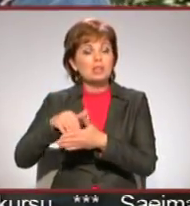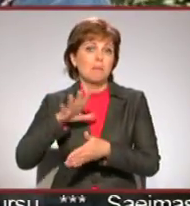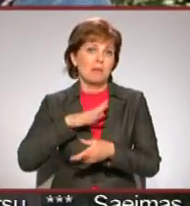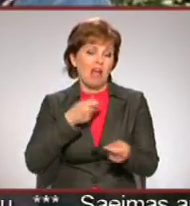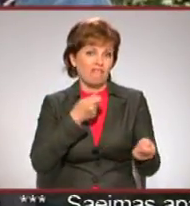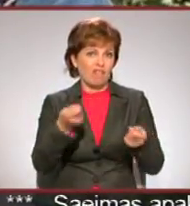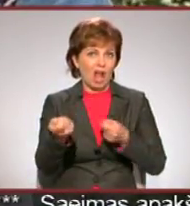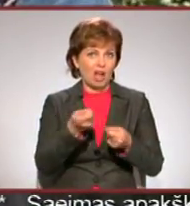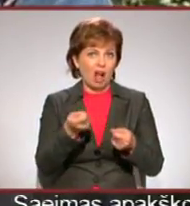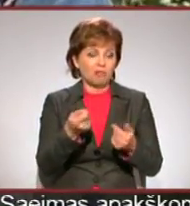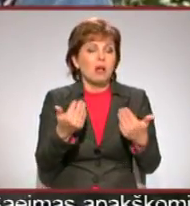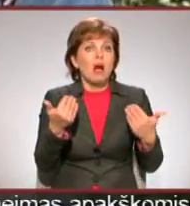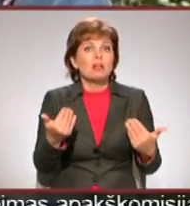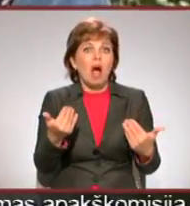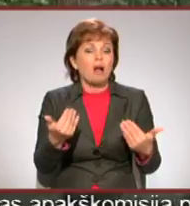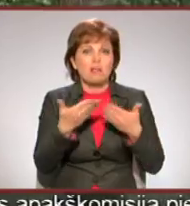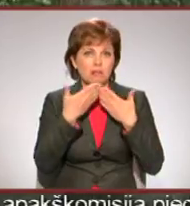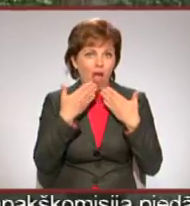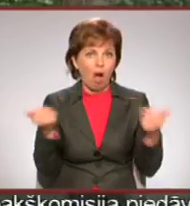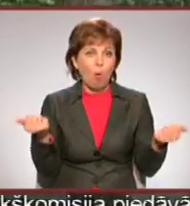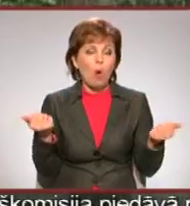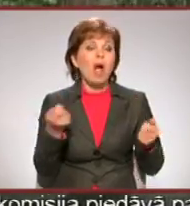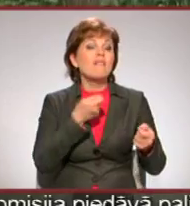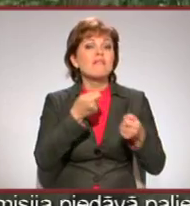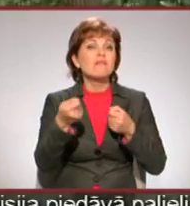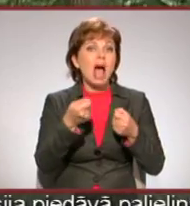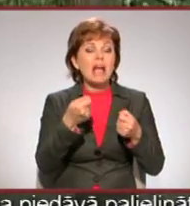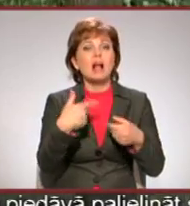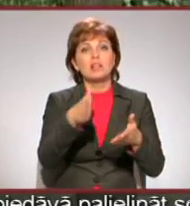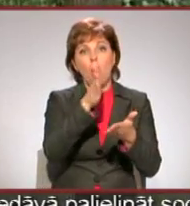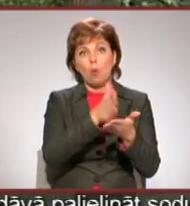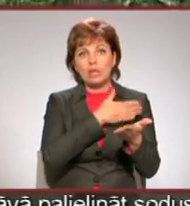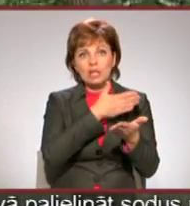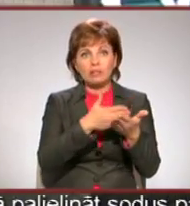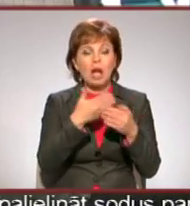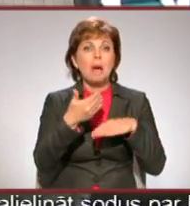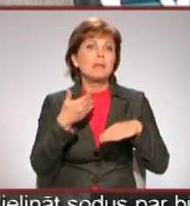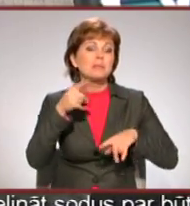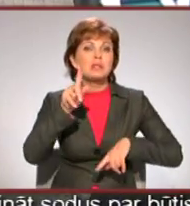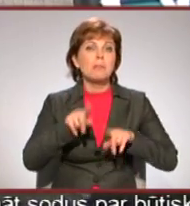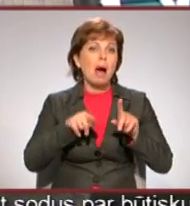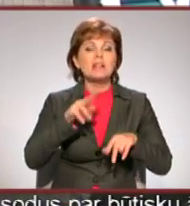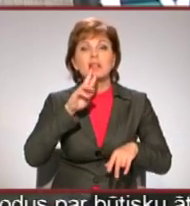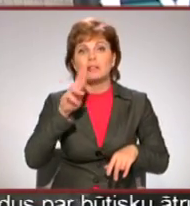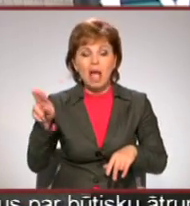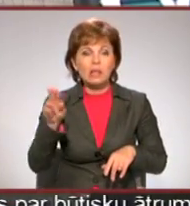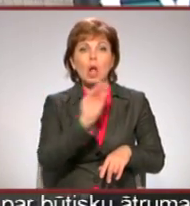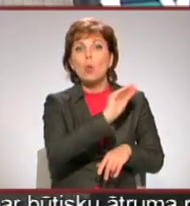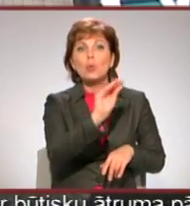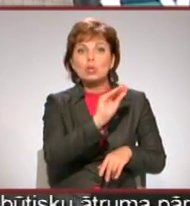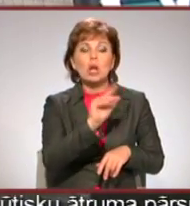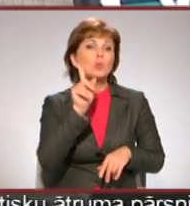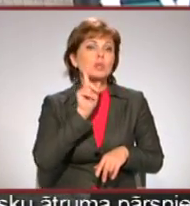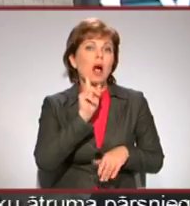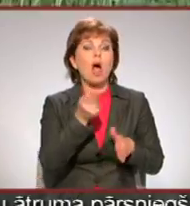veikals arī, un tagad tas viss nav. Veikals Jurģos likvidēts pirms pāris nedēļām. Uzraksts vēsta, ka tas slēgts uz